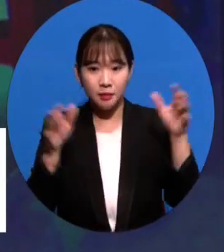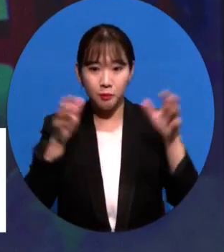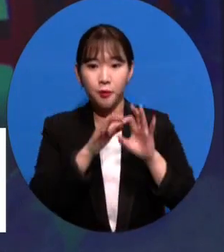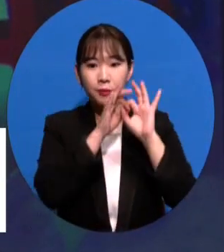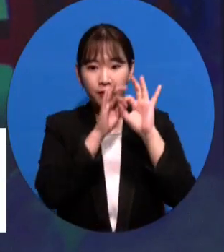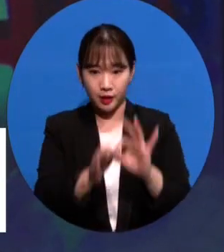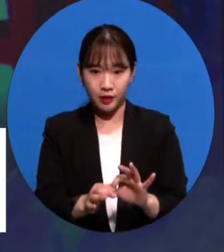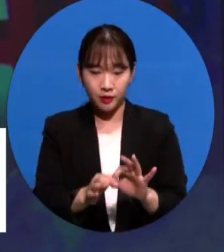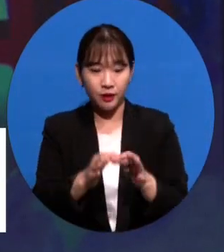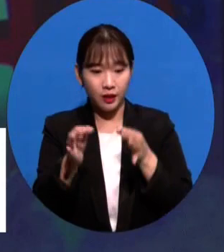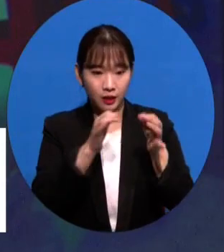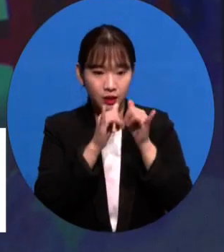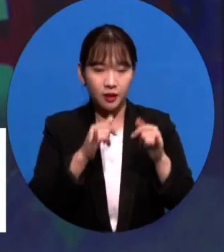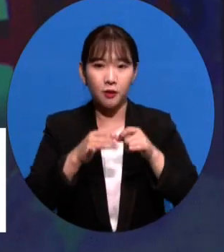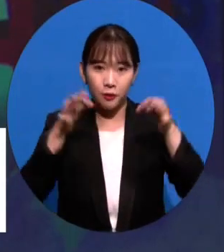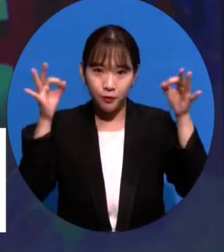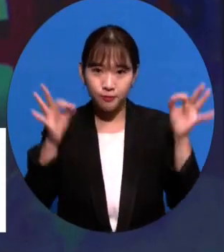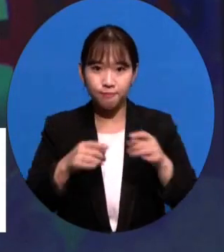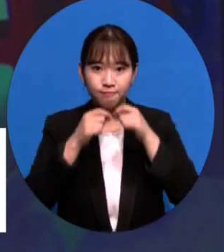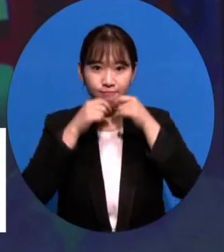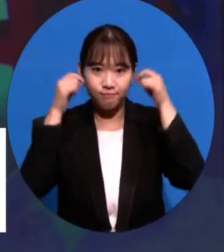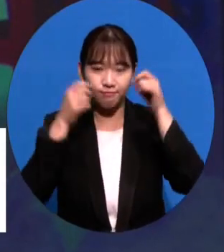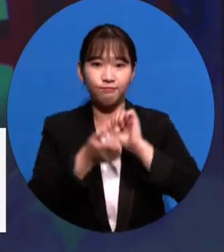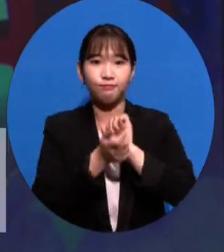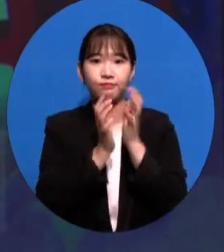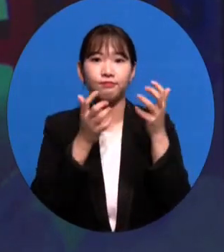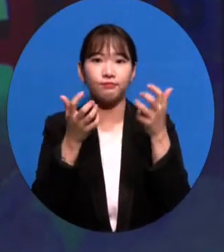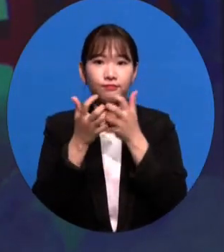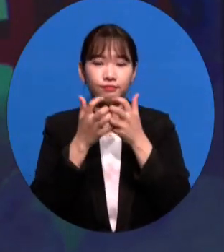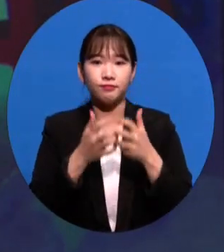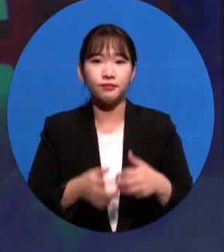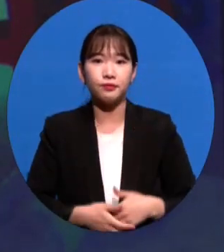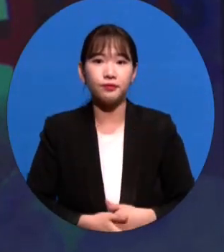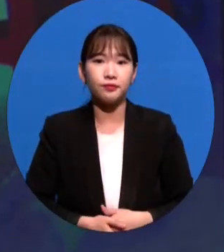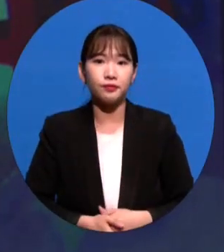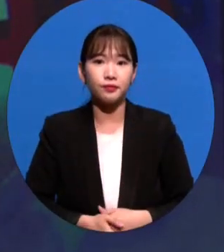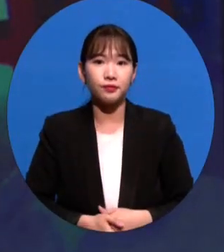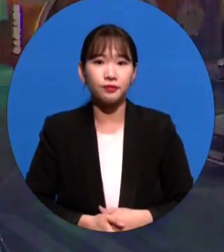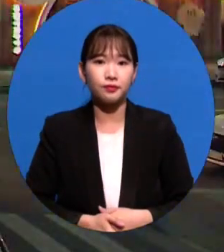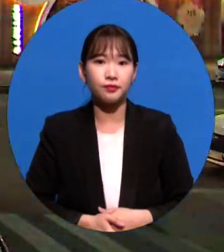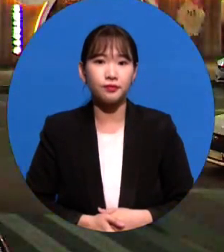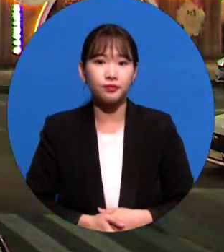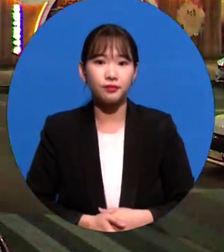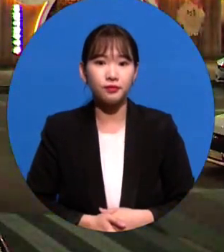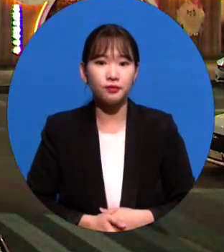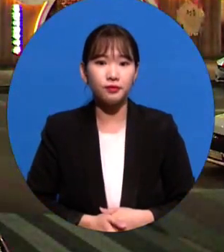지속됐고 상인들은 모처럼 웃음꽃을 피웠습니다. 박종호 기자입니다.